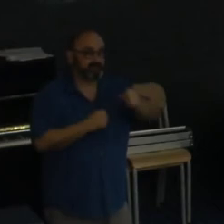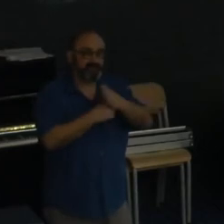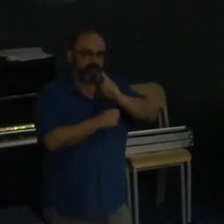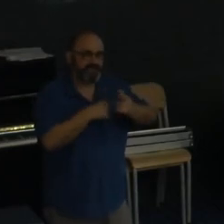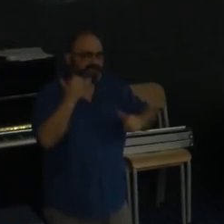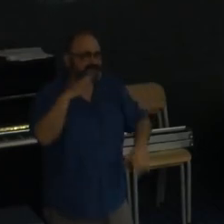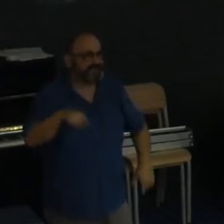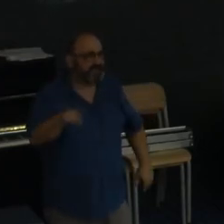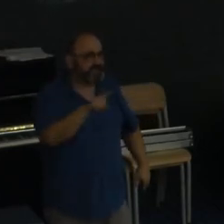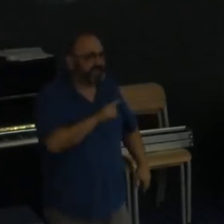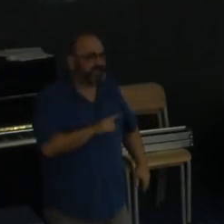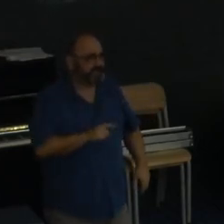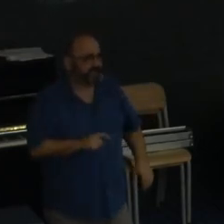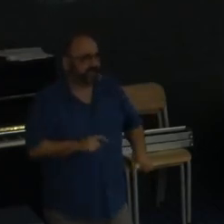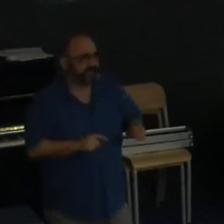ici ?